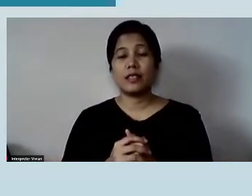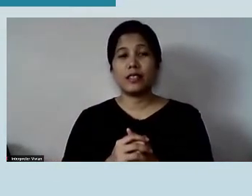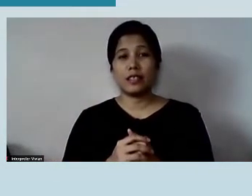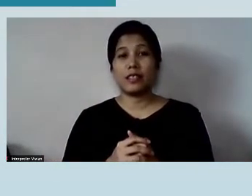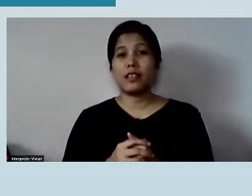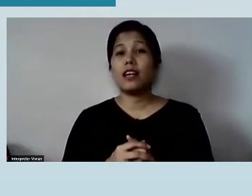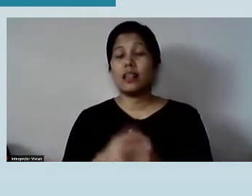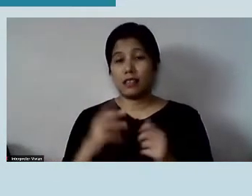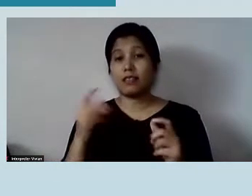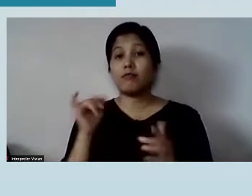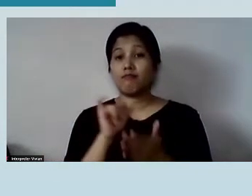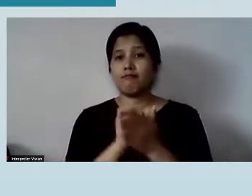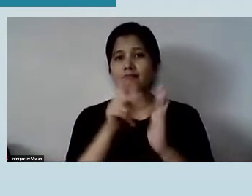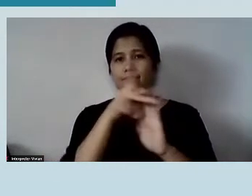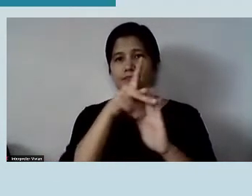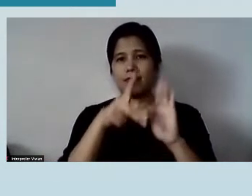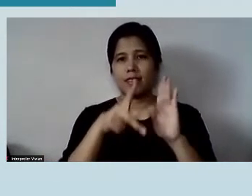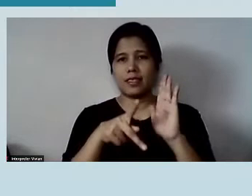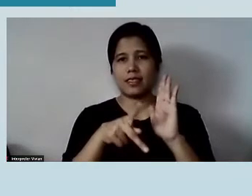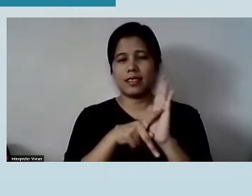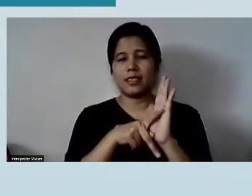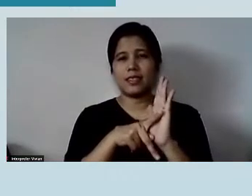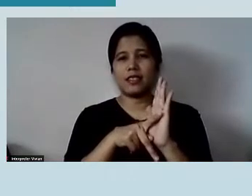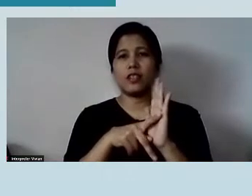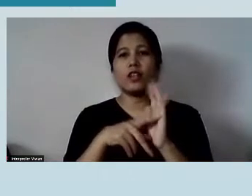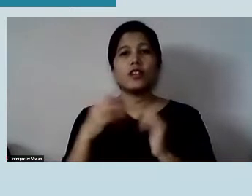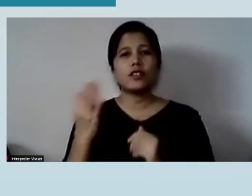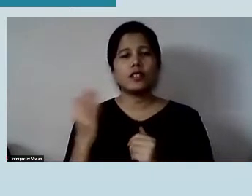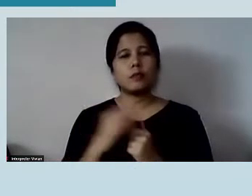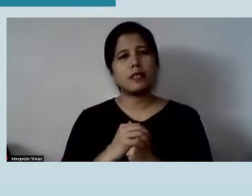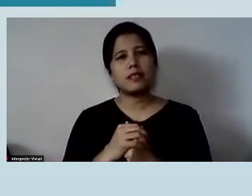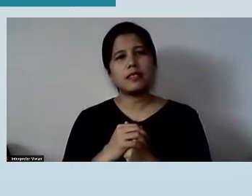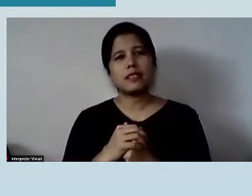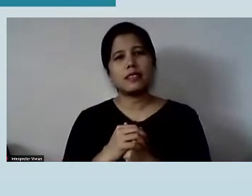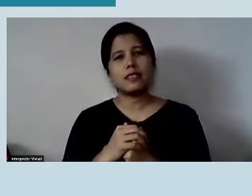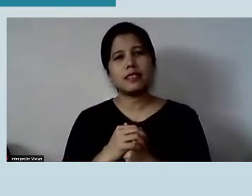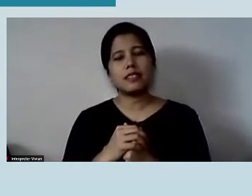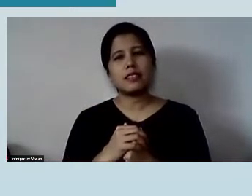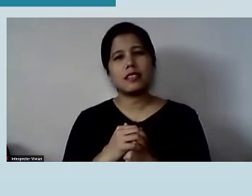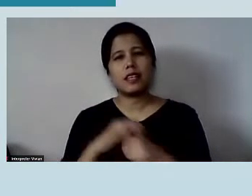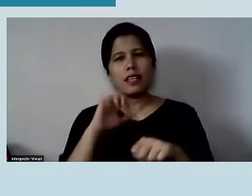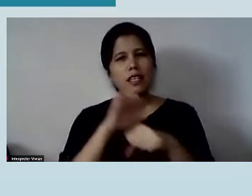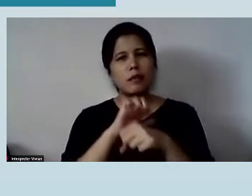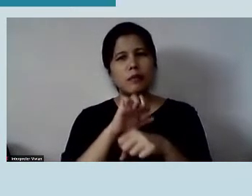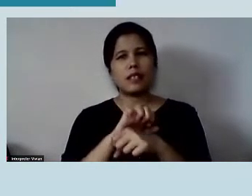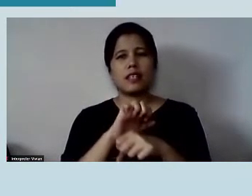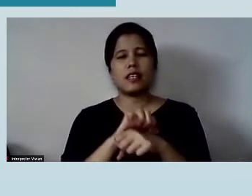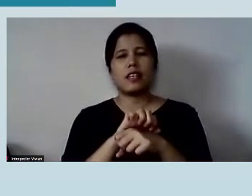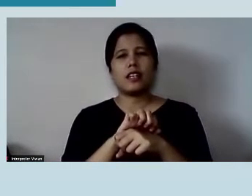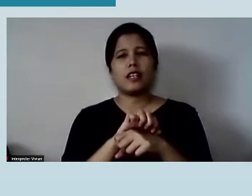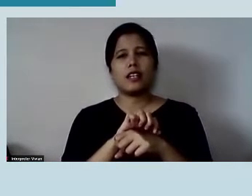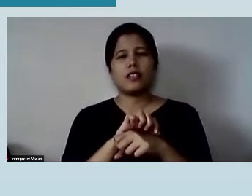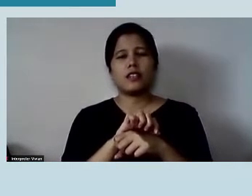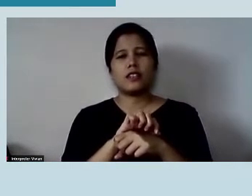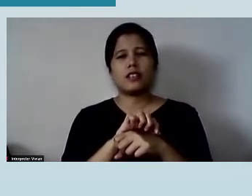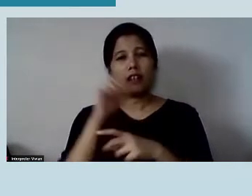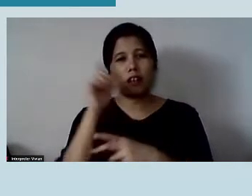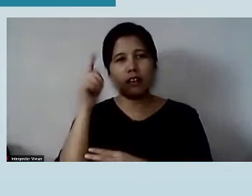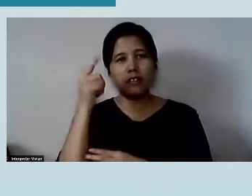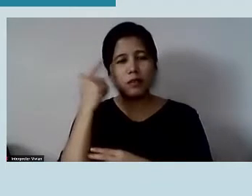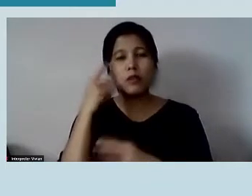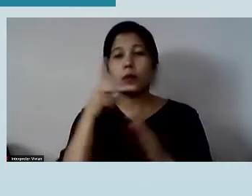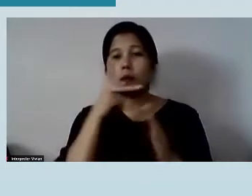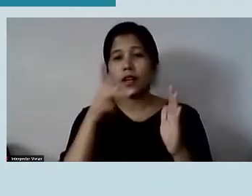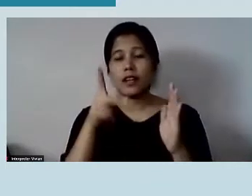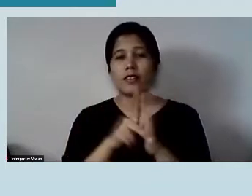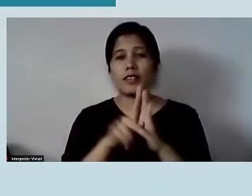policy dyan. And then, doon naman sa mga empleyado ng gobyerno o private